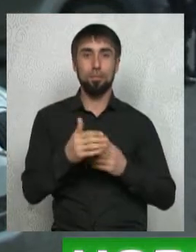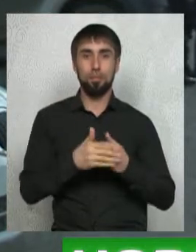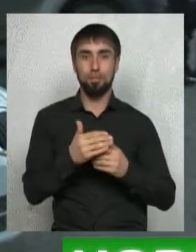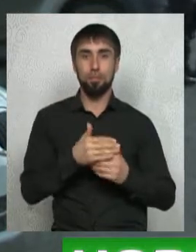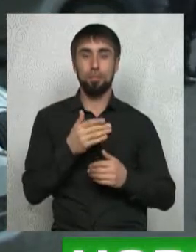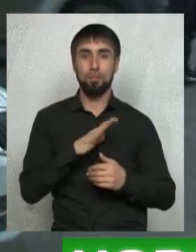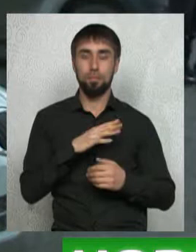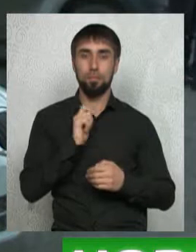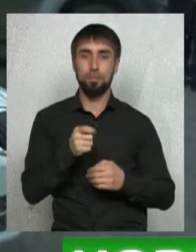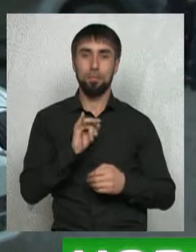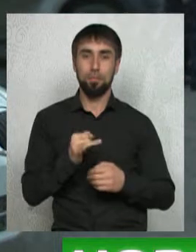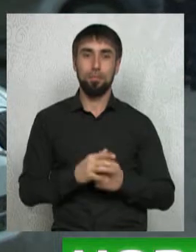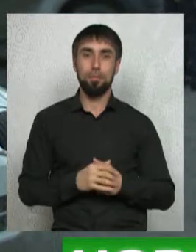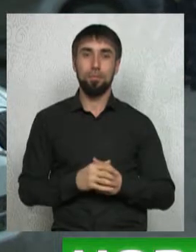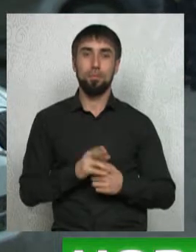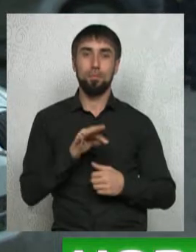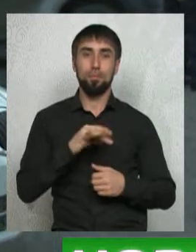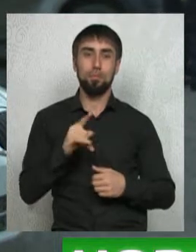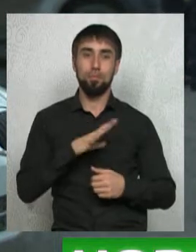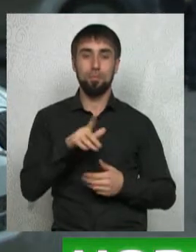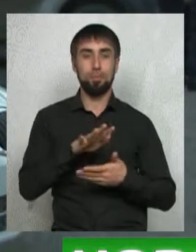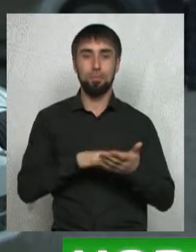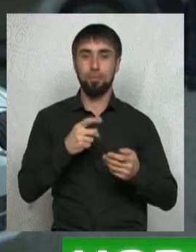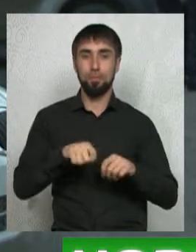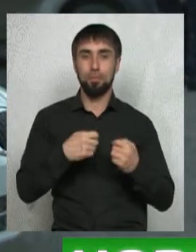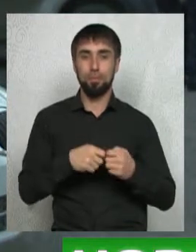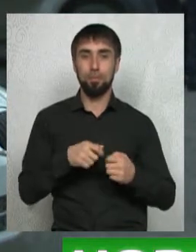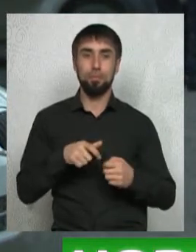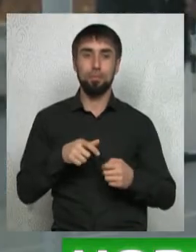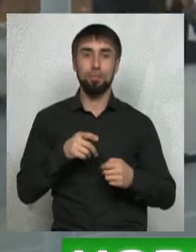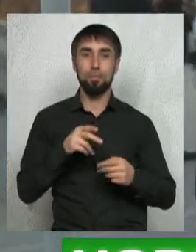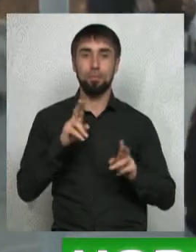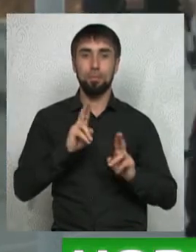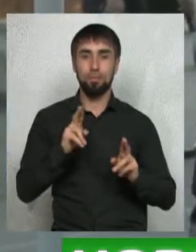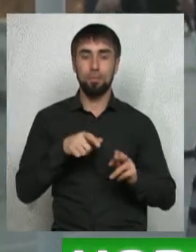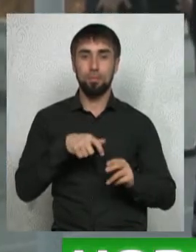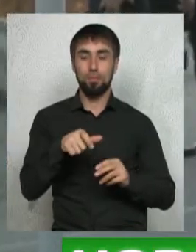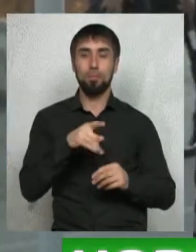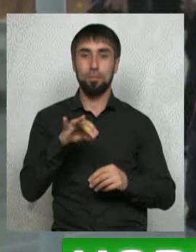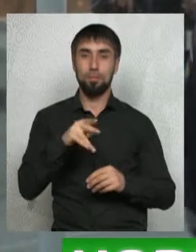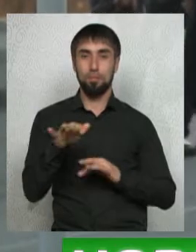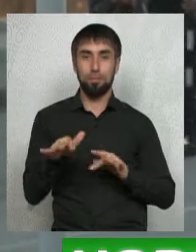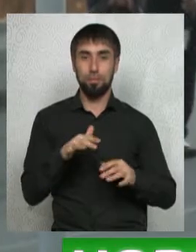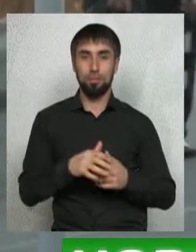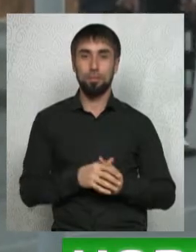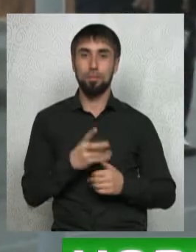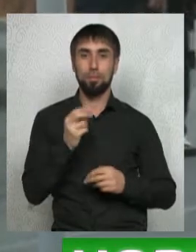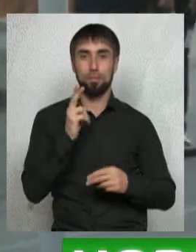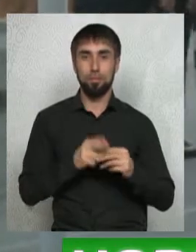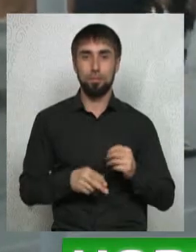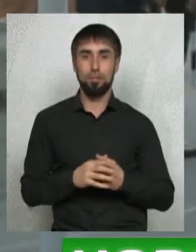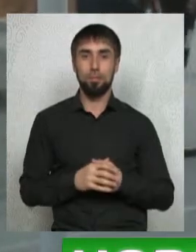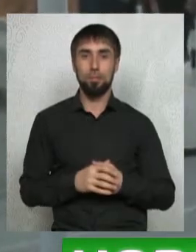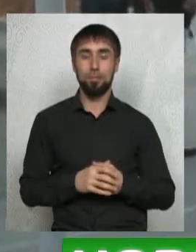к наказанию и тому, чтобы они в дальнейшем не нарушали правила дорожного движения. На этом рейдовые мероприятия не